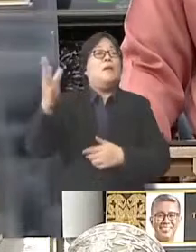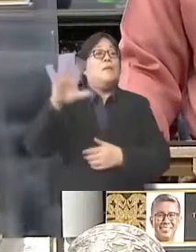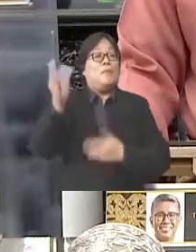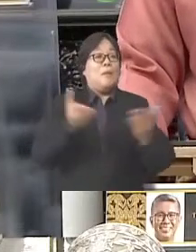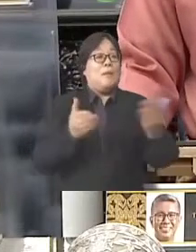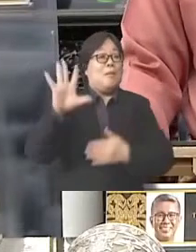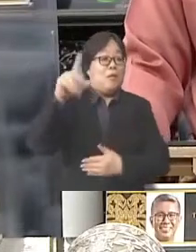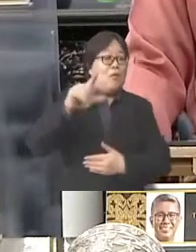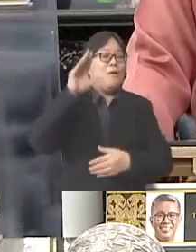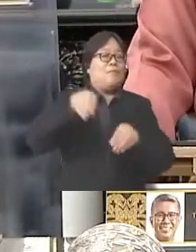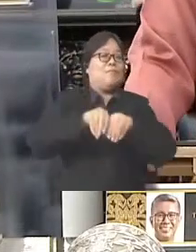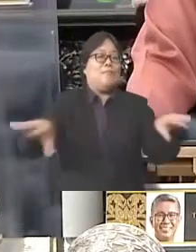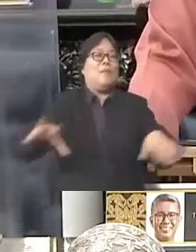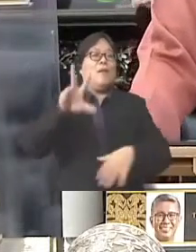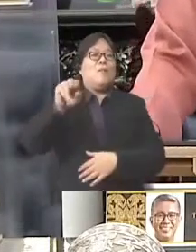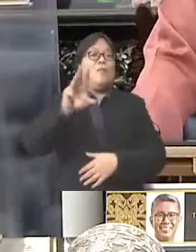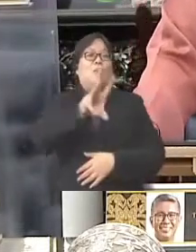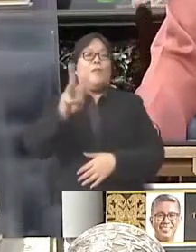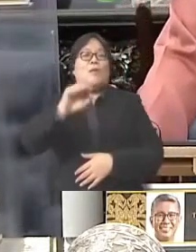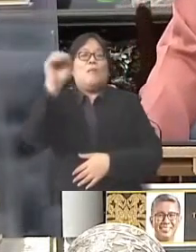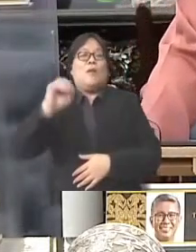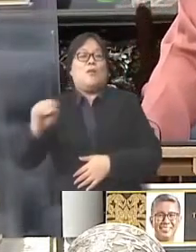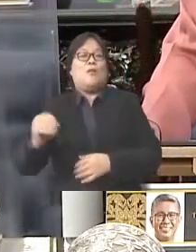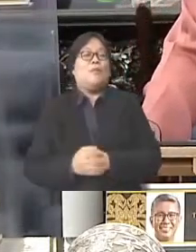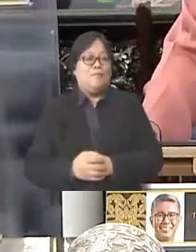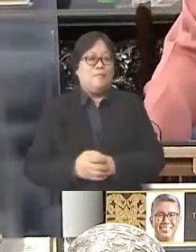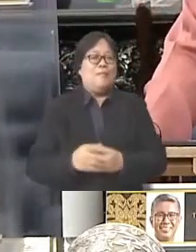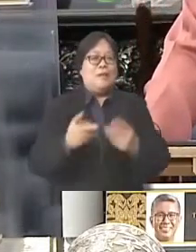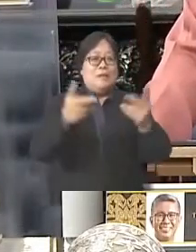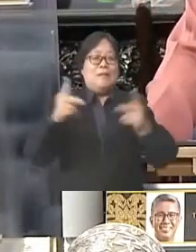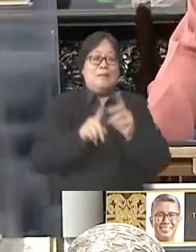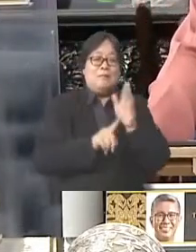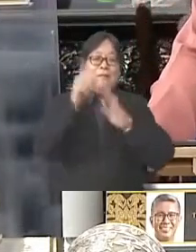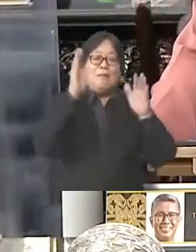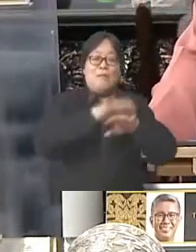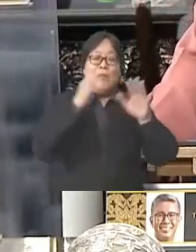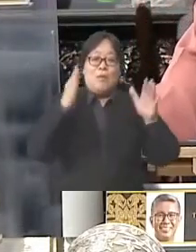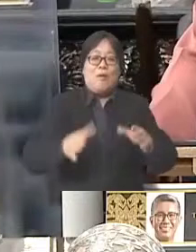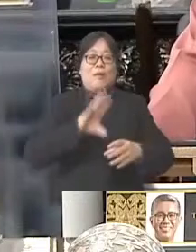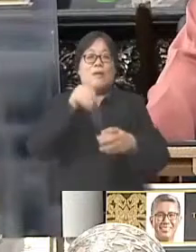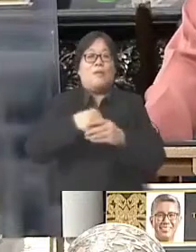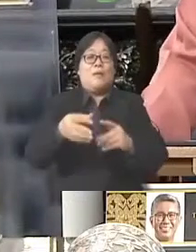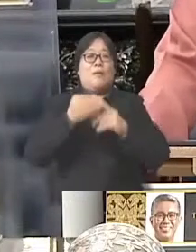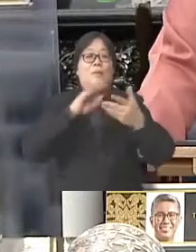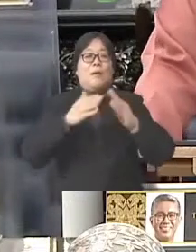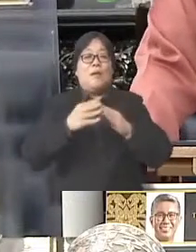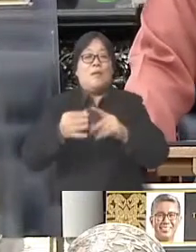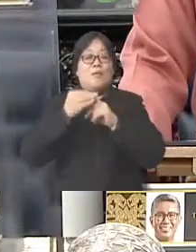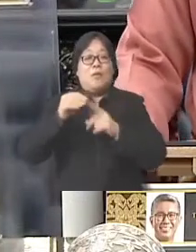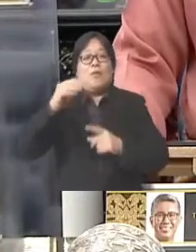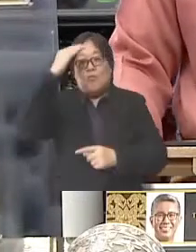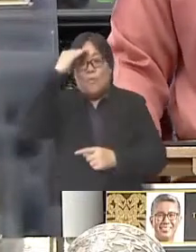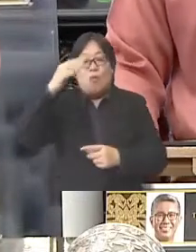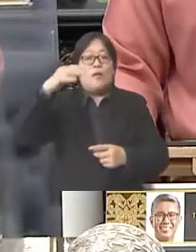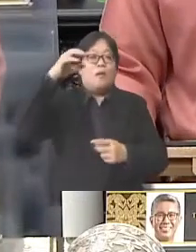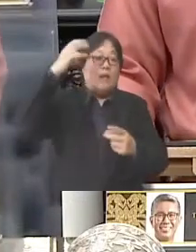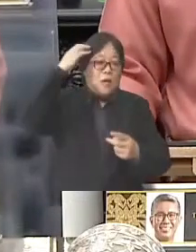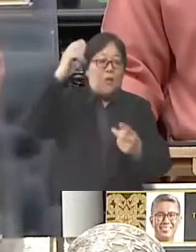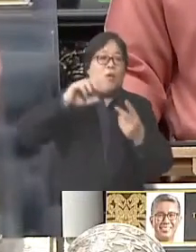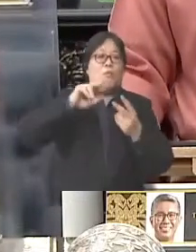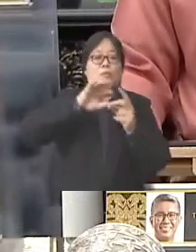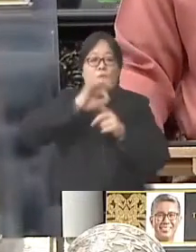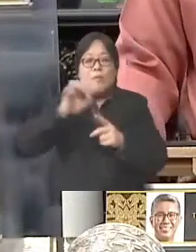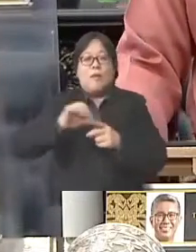Maji akan diperluas kepada 30600 daripada kawasan kepadatan tinggi termasuk dipandang pada utama di Joko selango Pinang